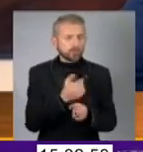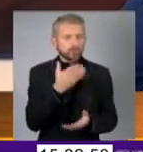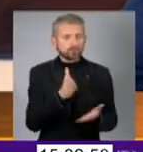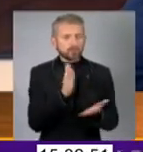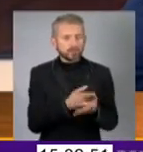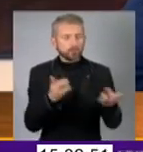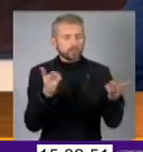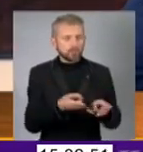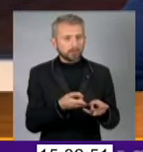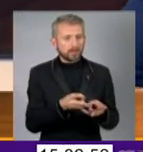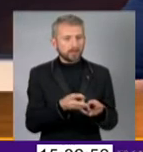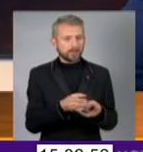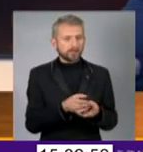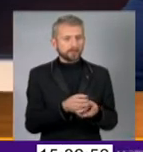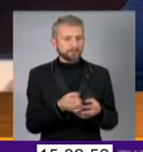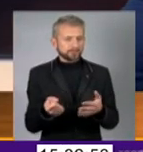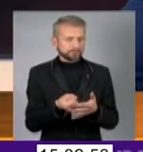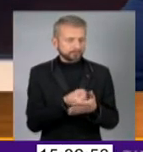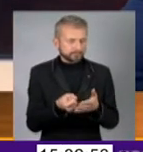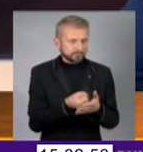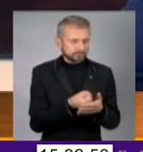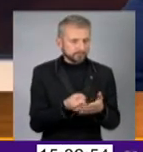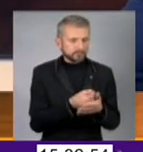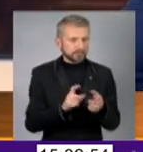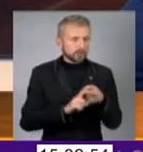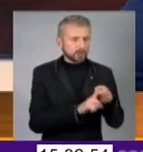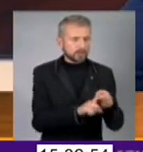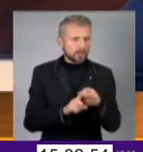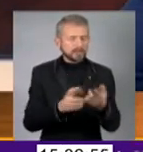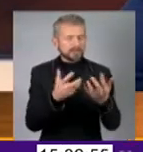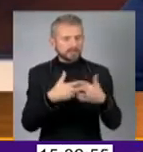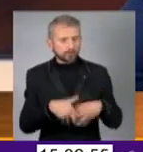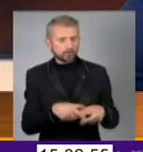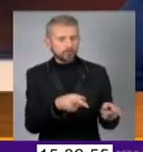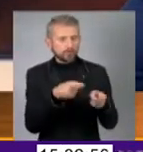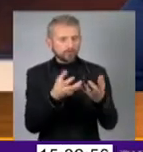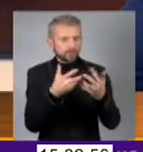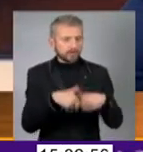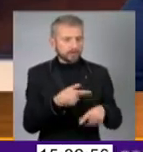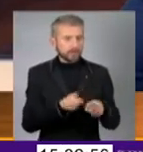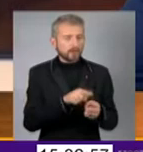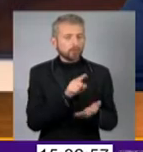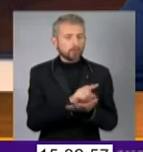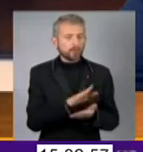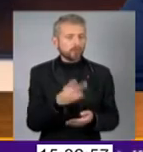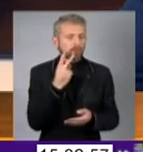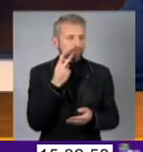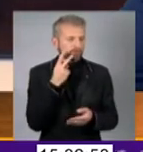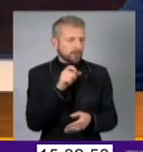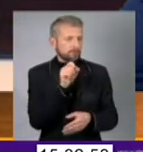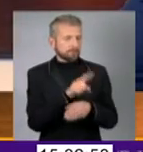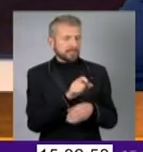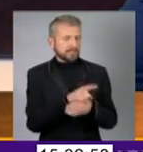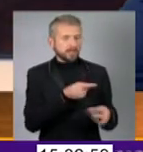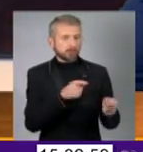потреба в притягуванні, в тому числі координація з технікою, залучення техніки. І це не обов'язково завжди місія керуючої